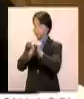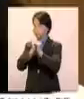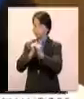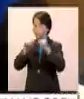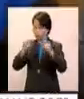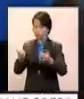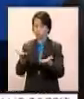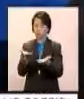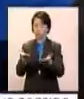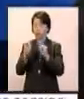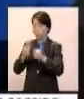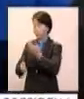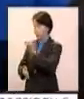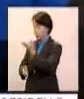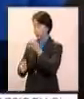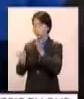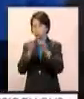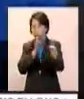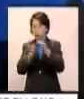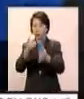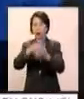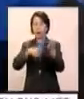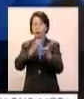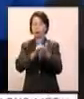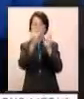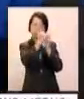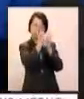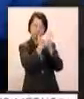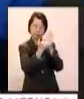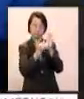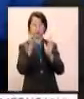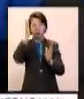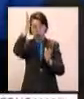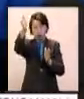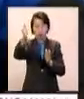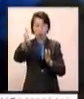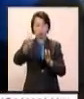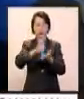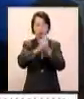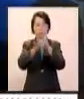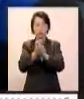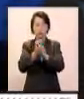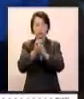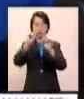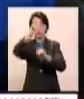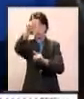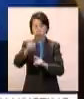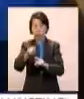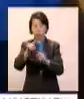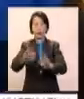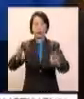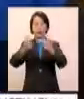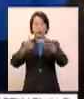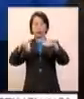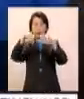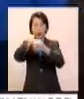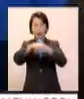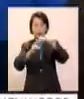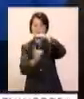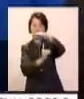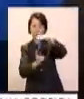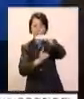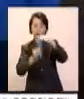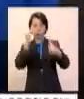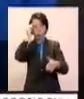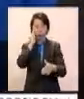pada ini. Mungkin Tuan boleh menjelaskan tentang apakah intipati yang mungkin akan menjadi persoalan utama dalam dasar ucapan itu Dr.